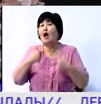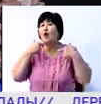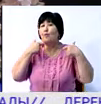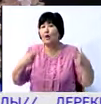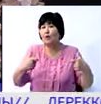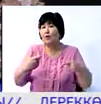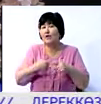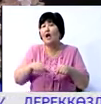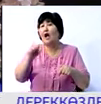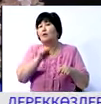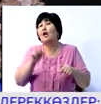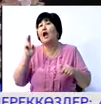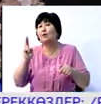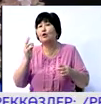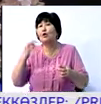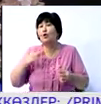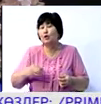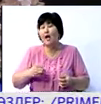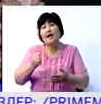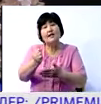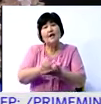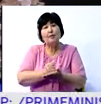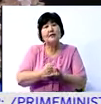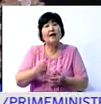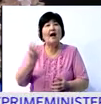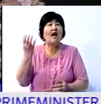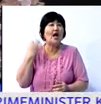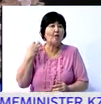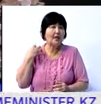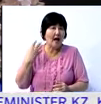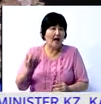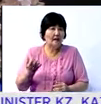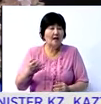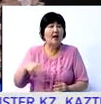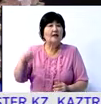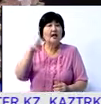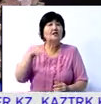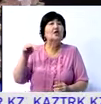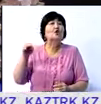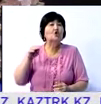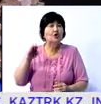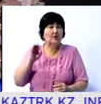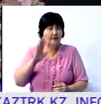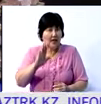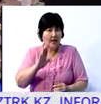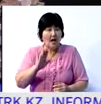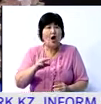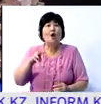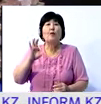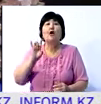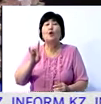Асатулла Абдувахабұлына, запастағы капитан Дастан Жүгінісовке,